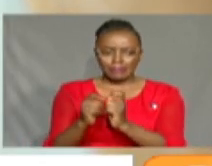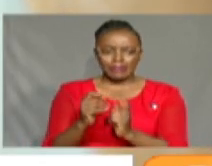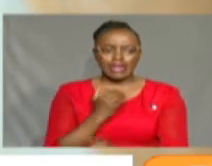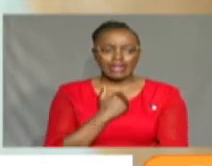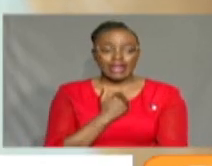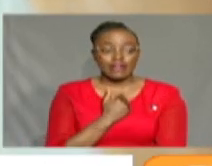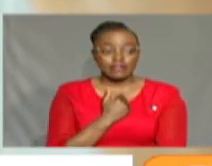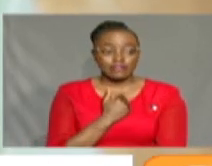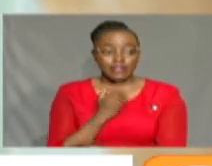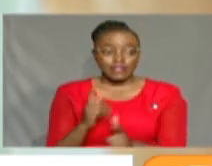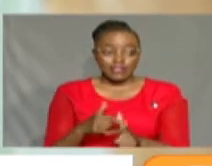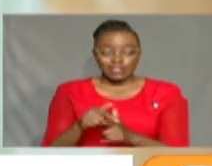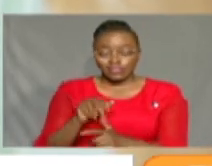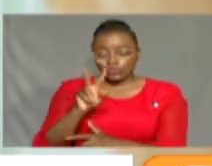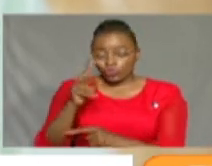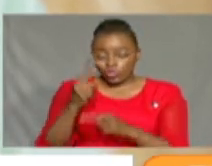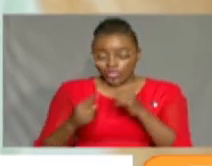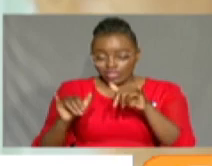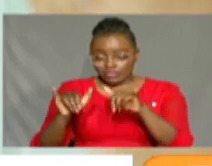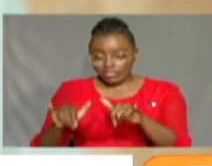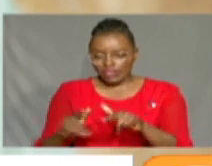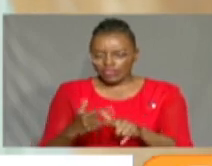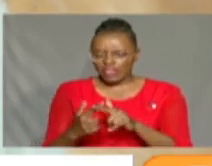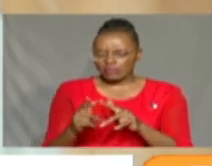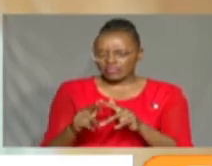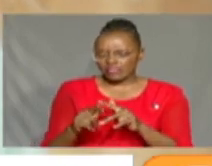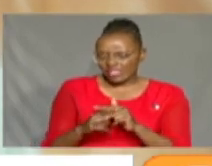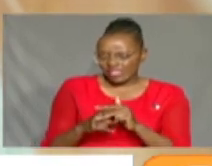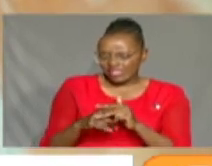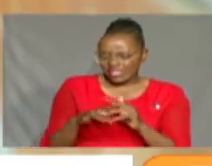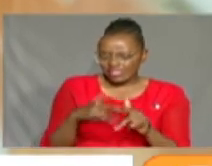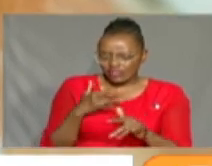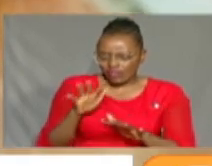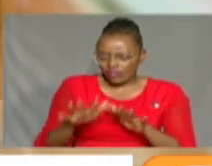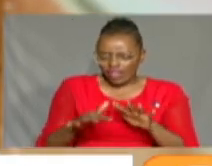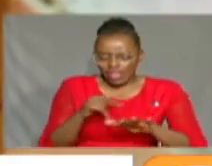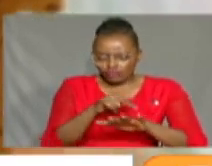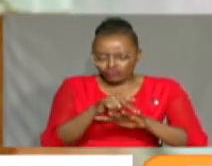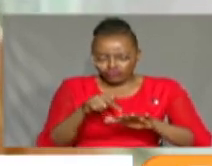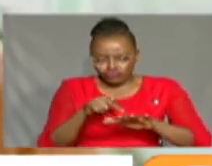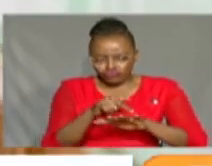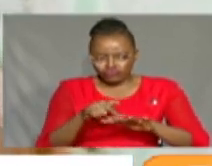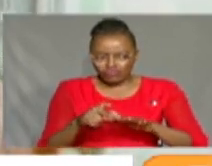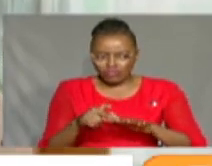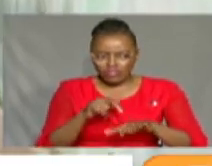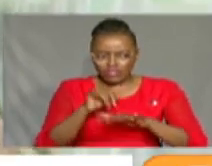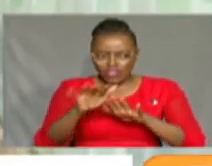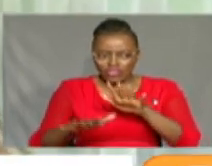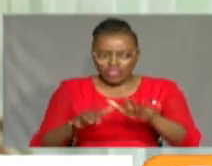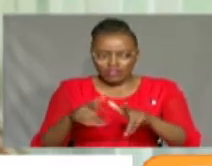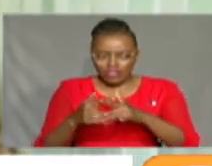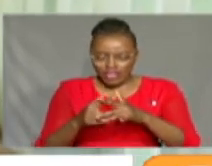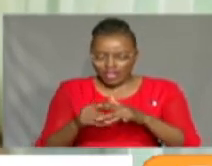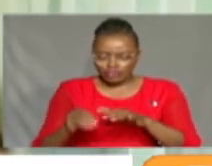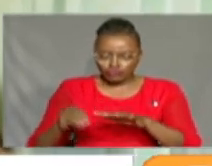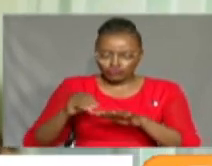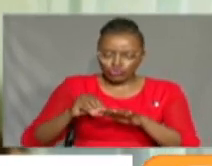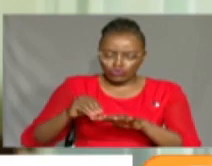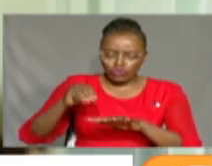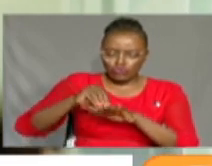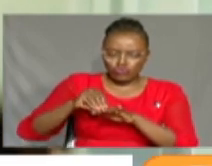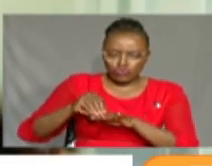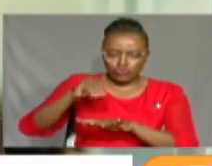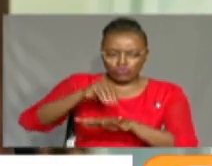Ikakaa for a while for like 2 years, then nikaanza kushika vidonda kwa toes. Sasa hii toe ikiwacha inakuja ingine, inakuja